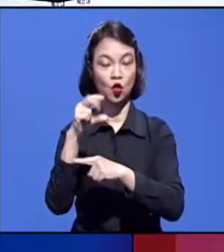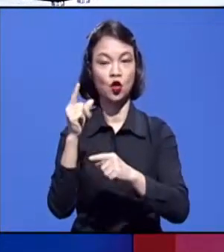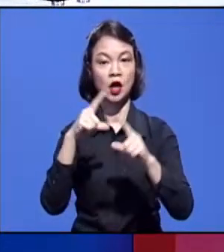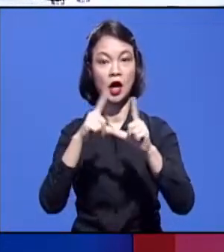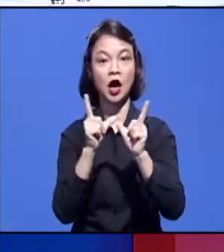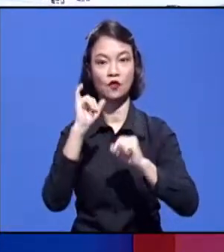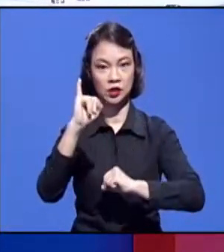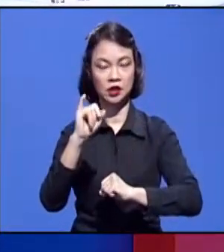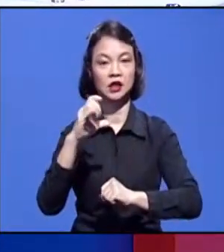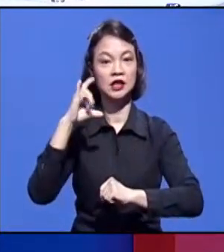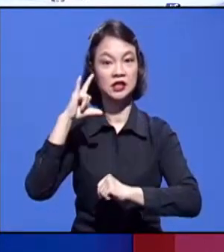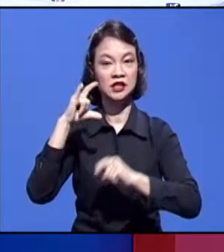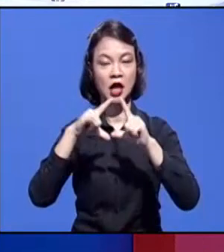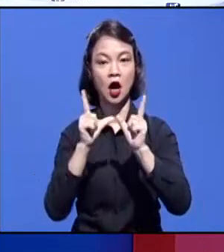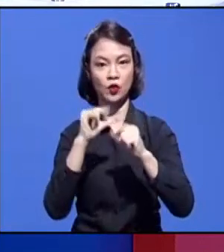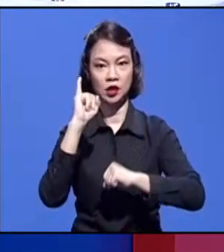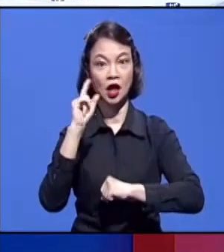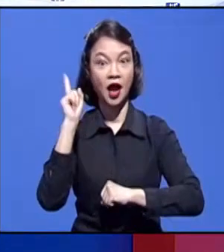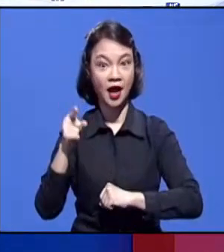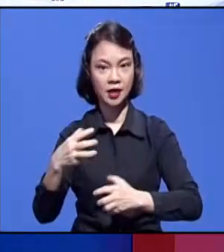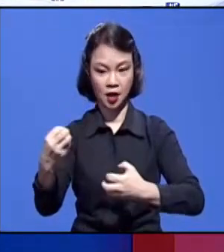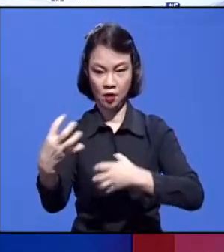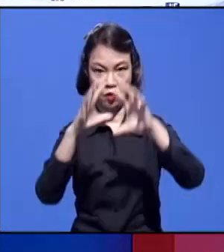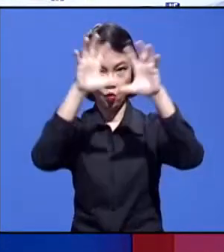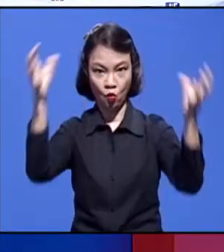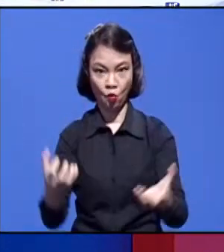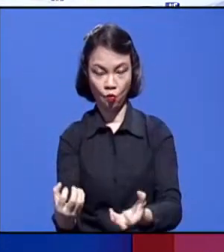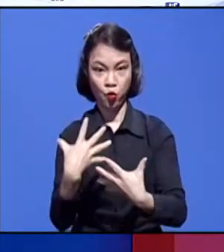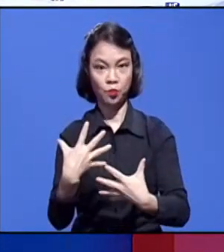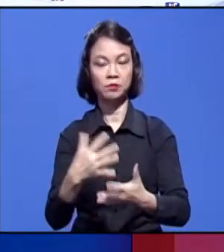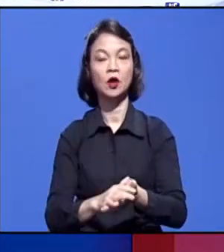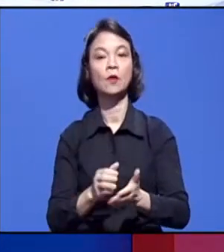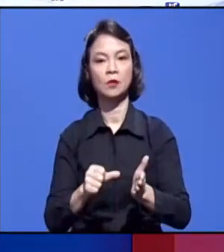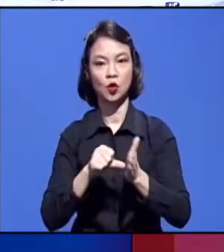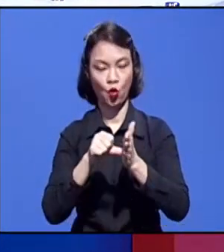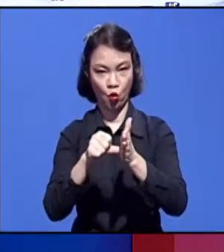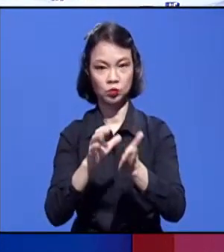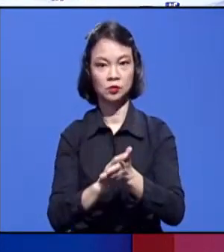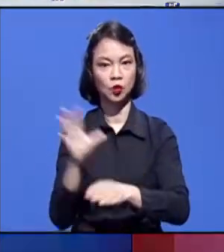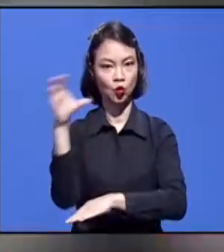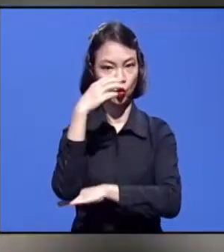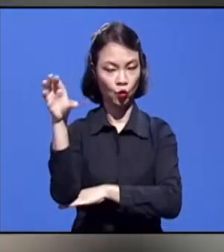korban tertolong fitur airbag kendaraannya. Momen insiden ini sempat terekam kamera warga.